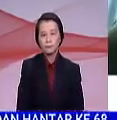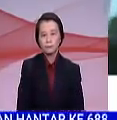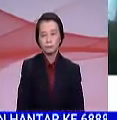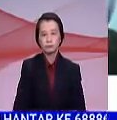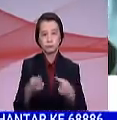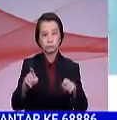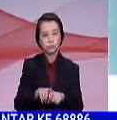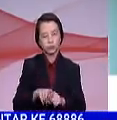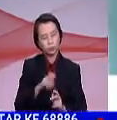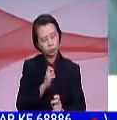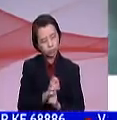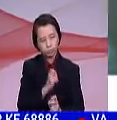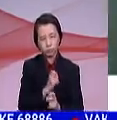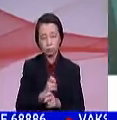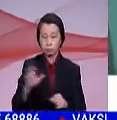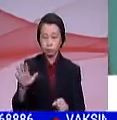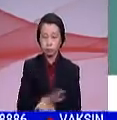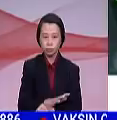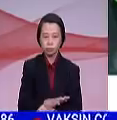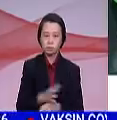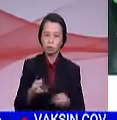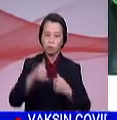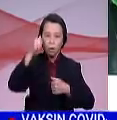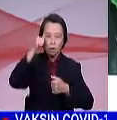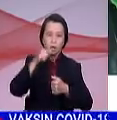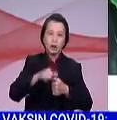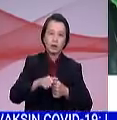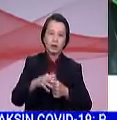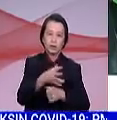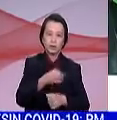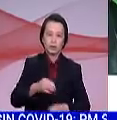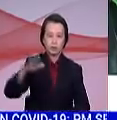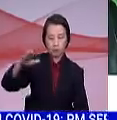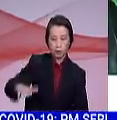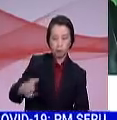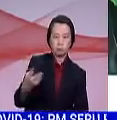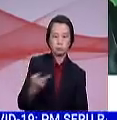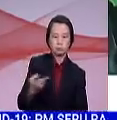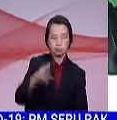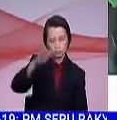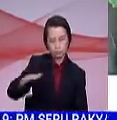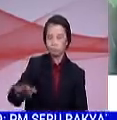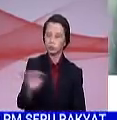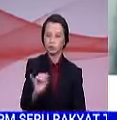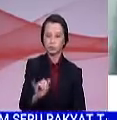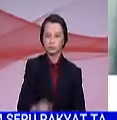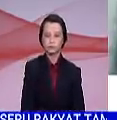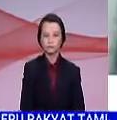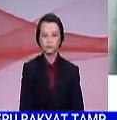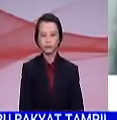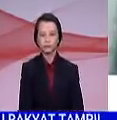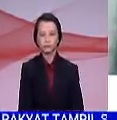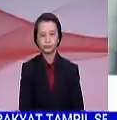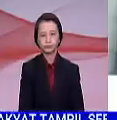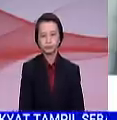Peristiwa memberikan ini cukup meninggalkan kesan buatnya dan adik-beradik yang lain. Ayah